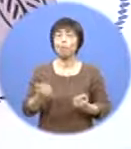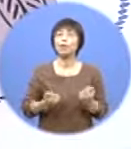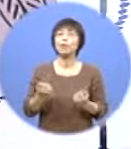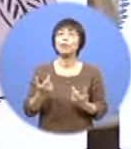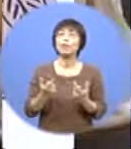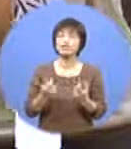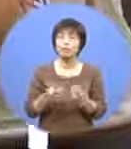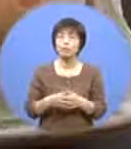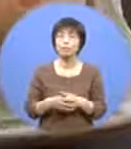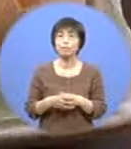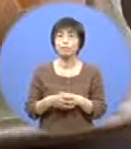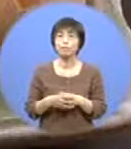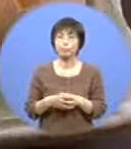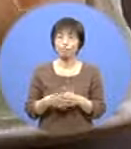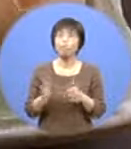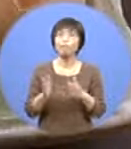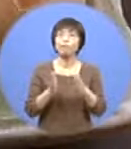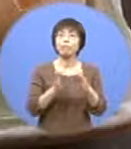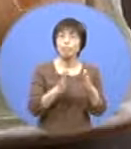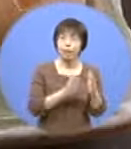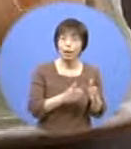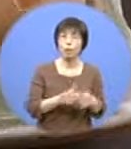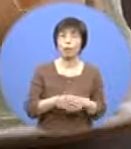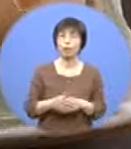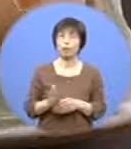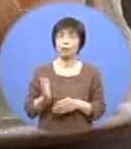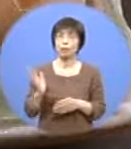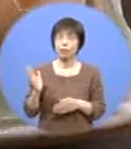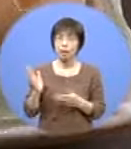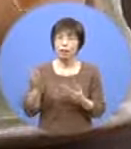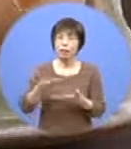い、では統計まんじゅうい